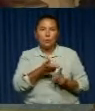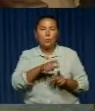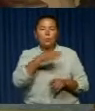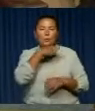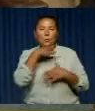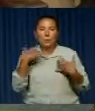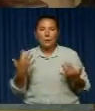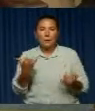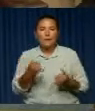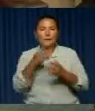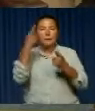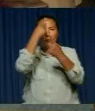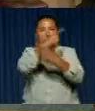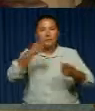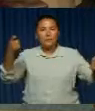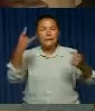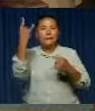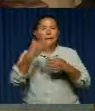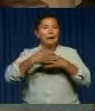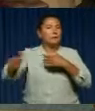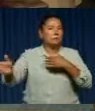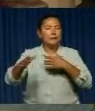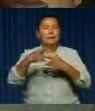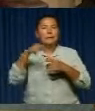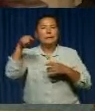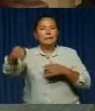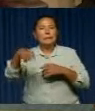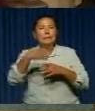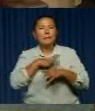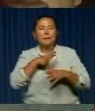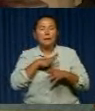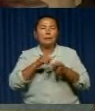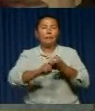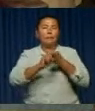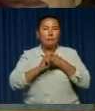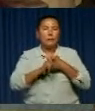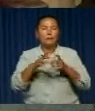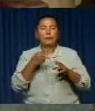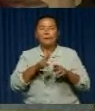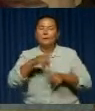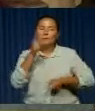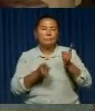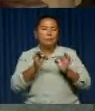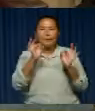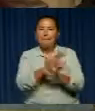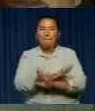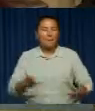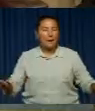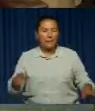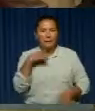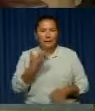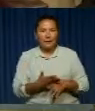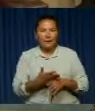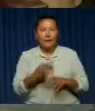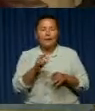деген ақпарат тарады, терезелеріңізді ашпаңдар, сыртқа деген улап жатыр екен деп. Ол мүлдем дұрыс емес ақпарат, ол